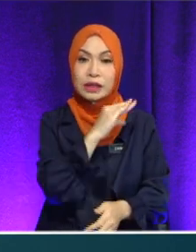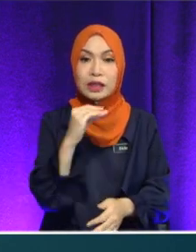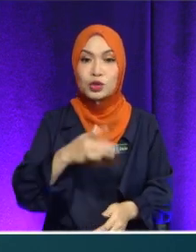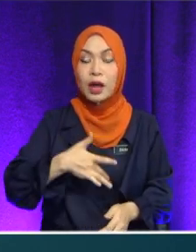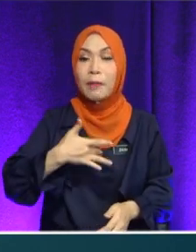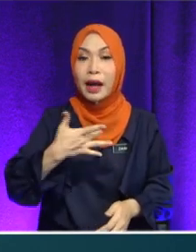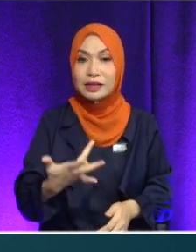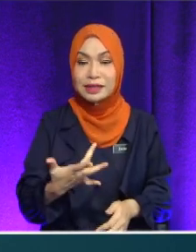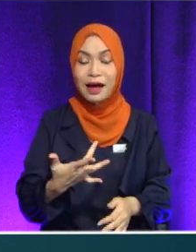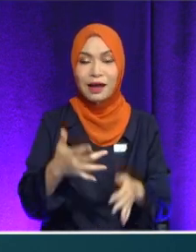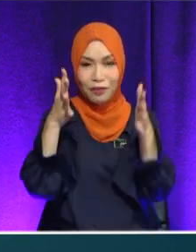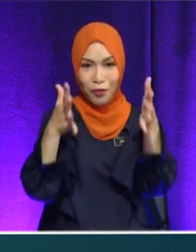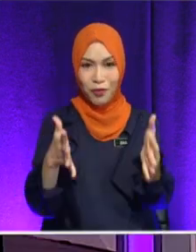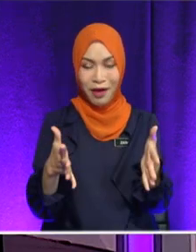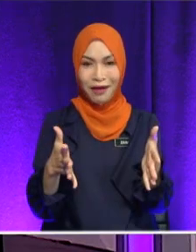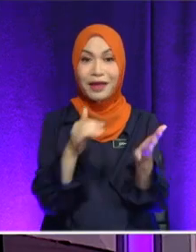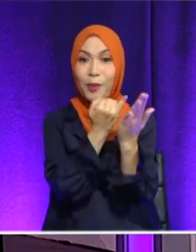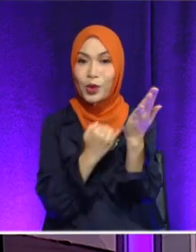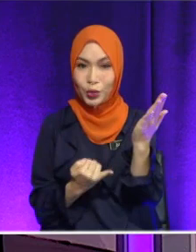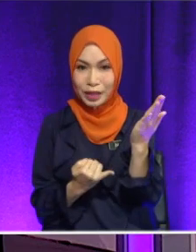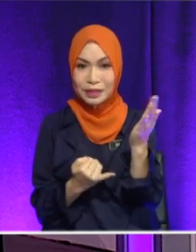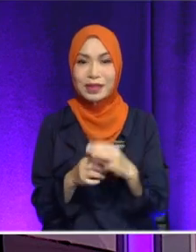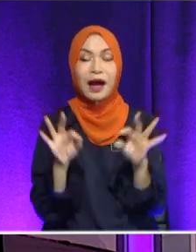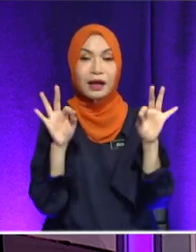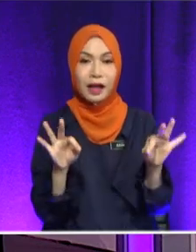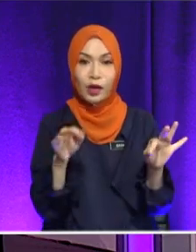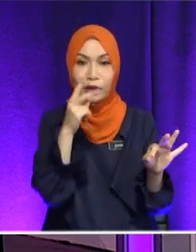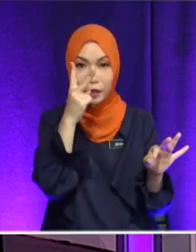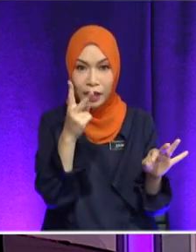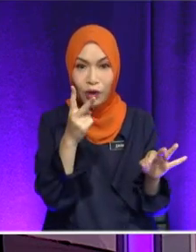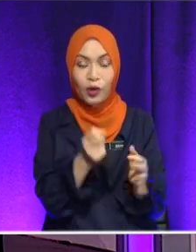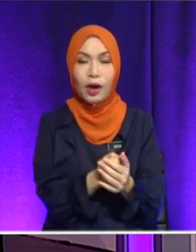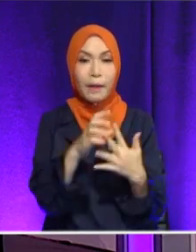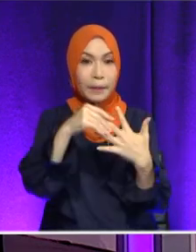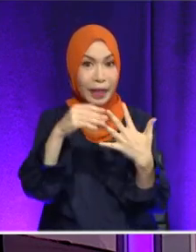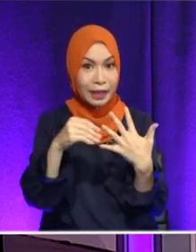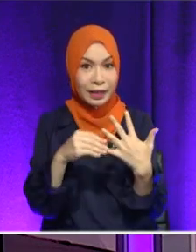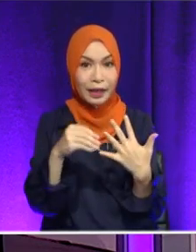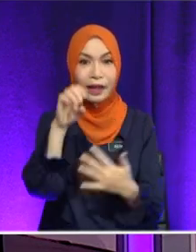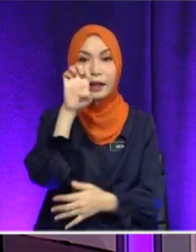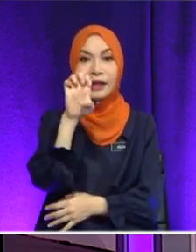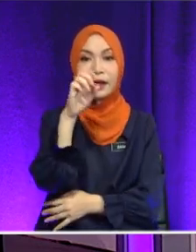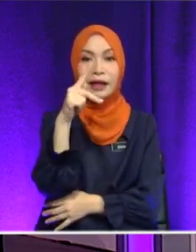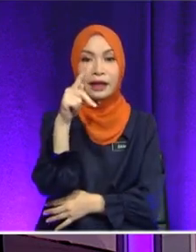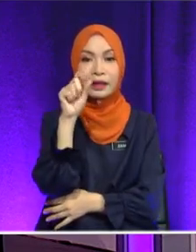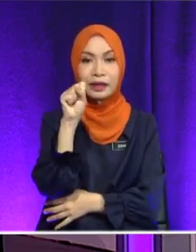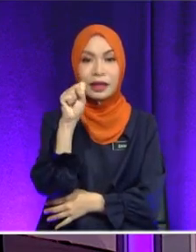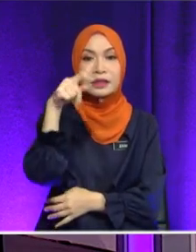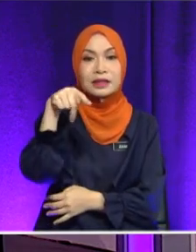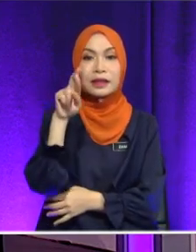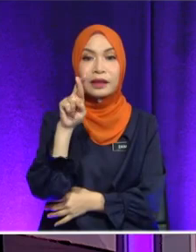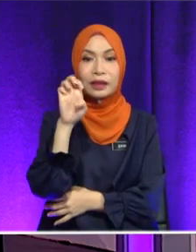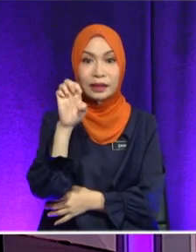dramatik bagi menyampaikan meses Oke kalau kita tengok pada aliran ekspress ini kalau melihat berkaitan Express nih ekspresi ini adalah Maksudnya